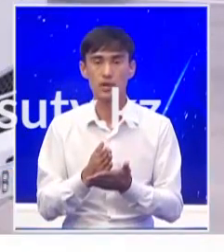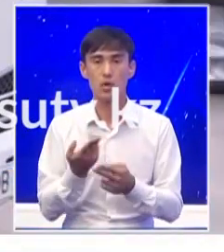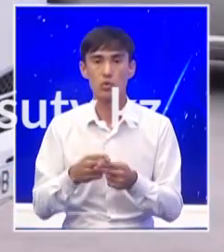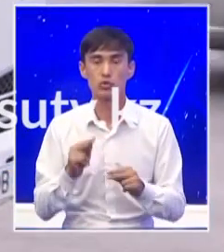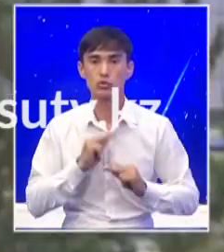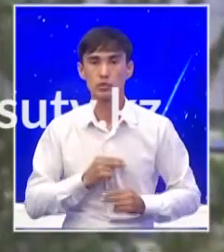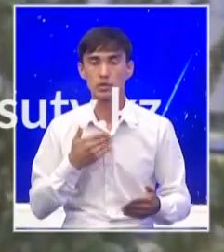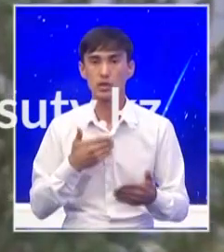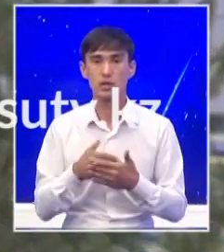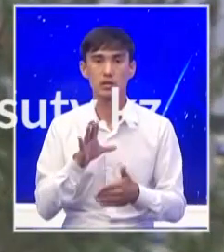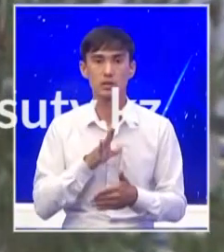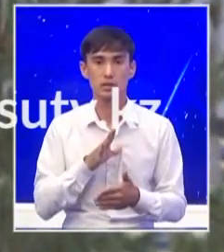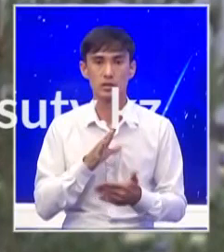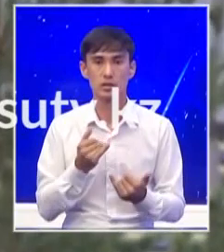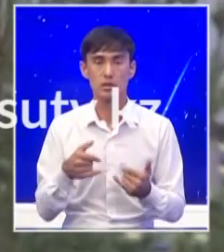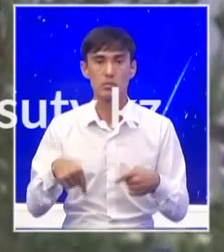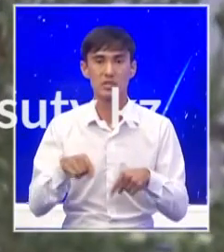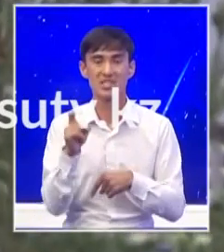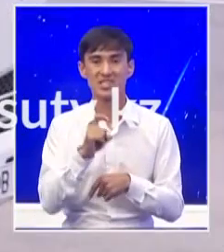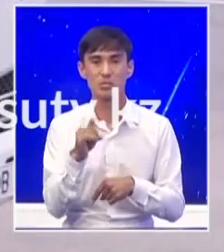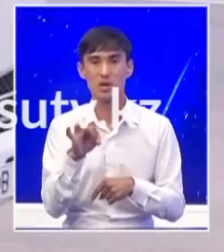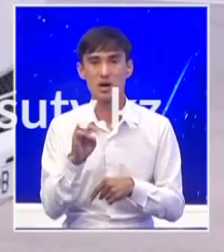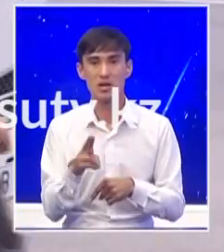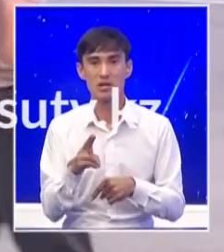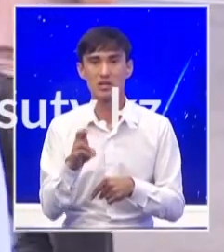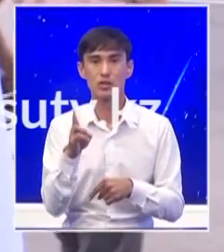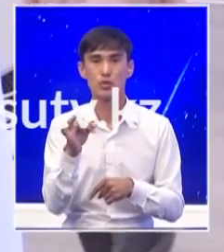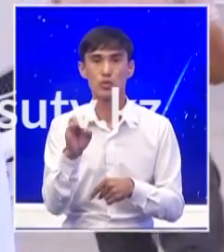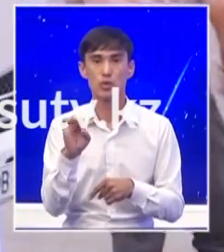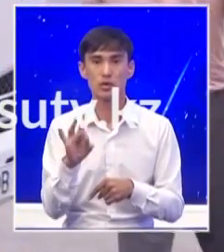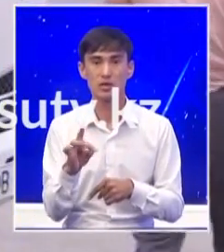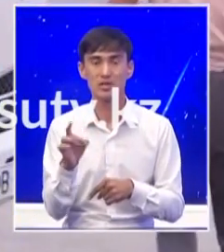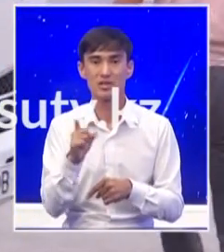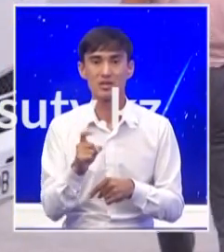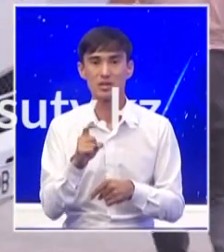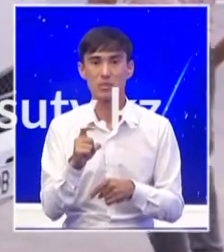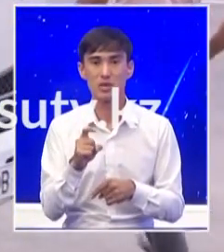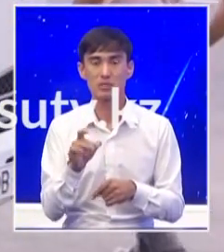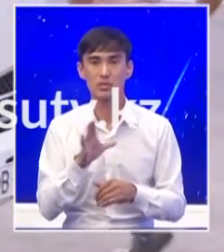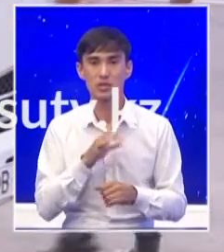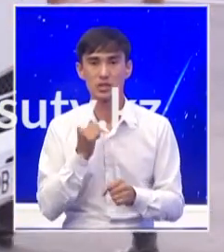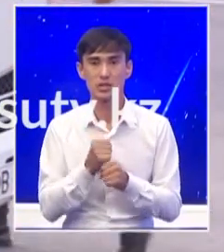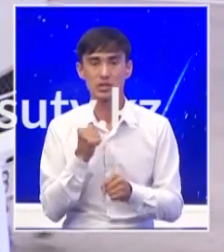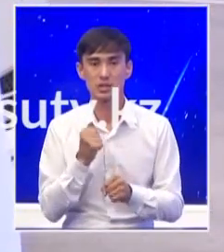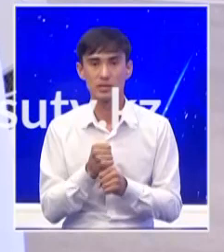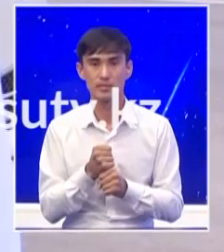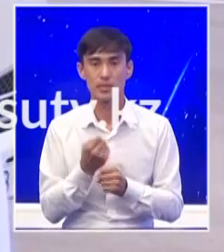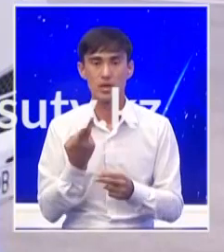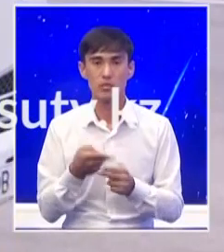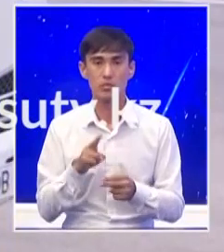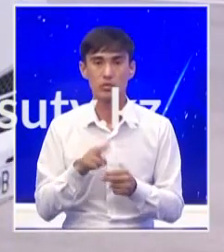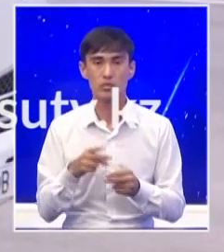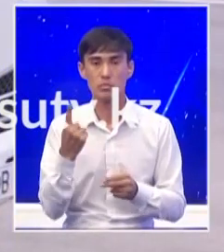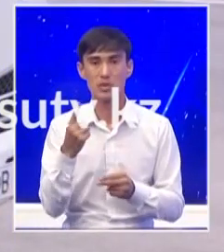жұмысты атқарды. Сын жаңағы біз химиялық препарат, жаңағы диурон химиялық препаратымен жасадық. Бұл жаңағы